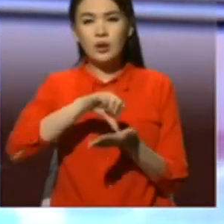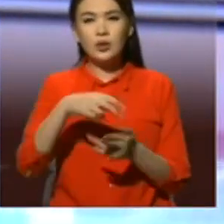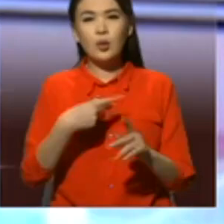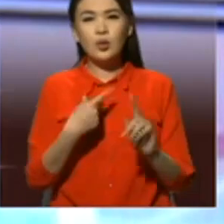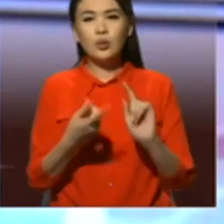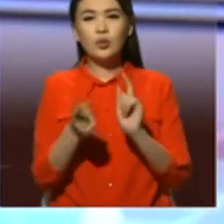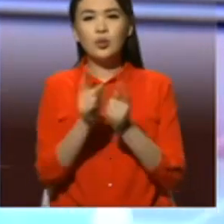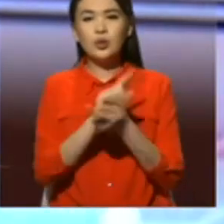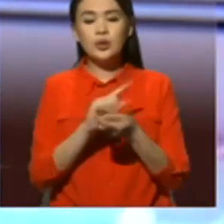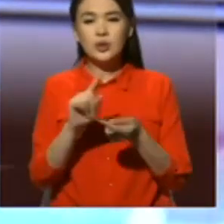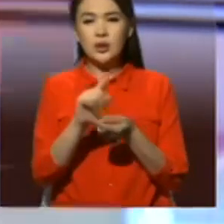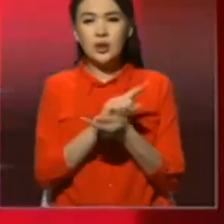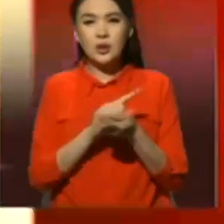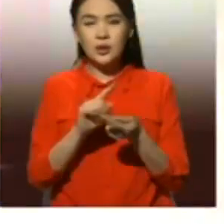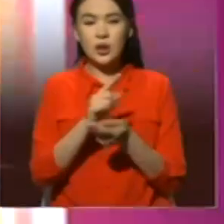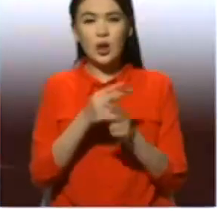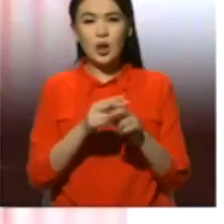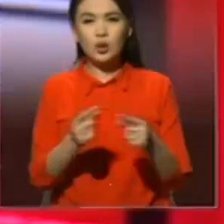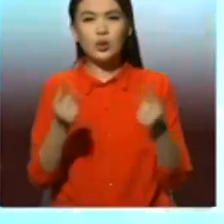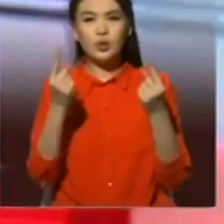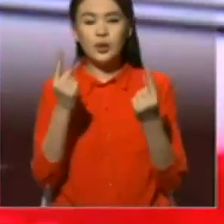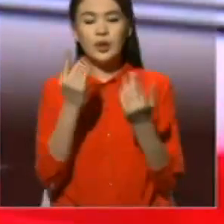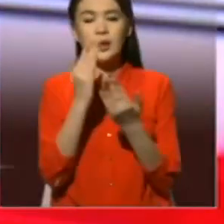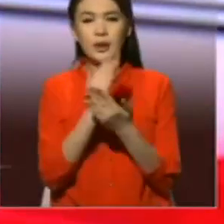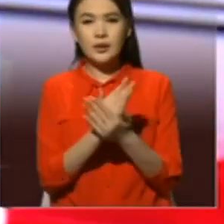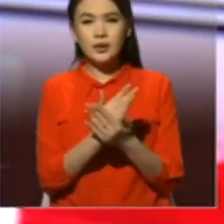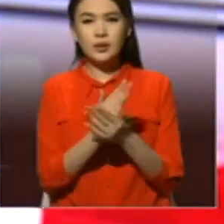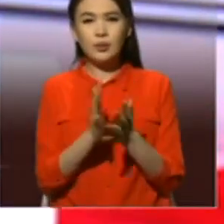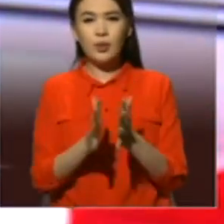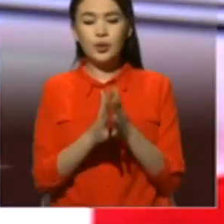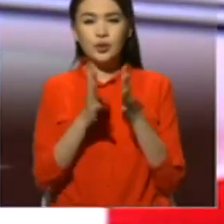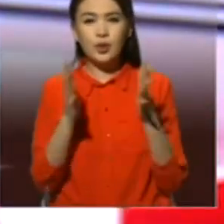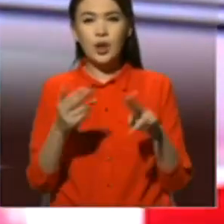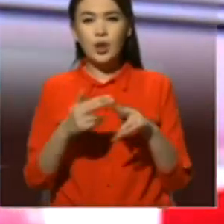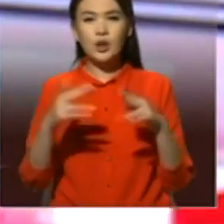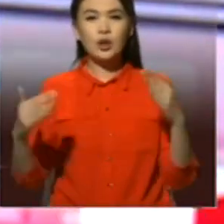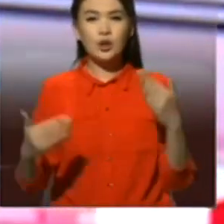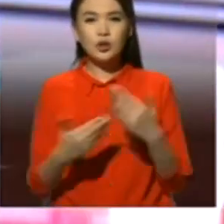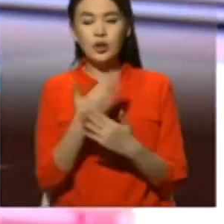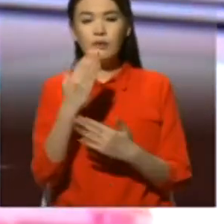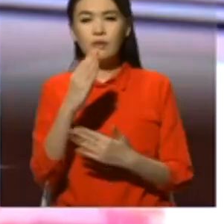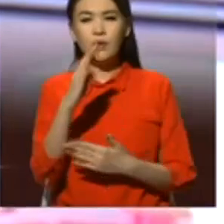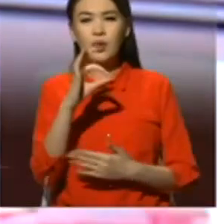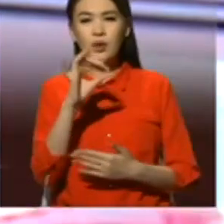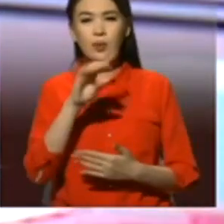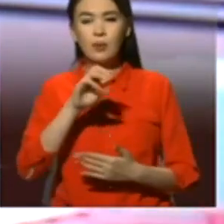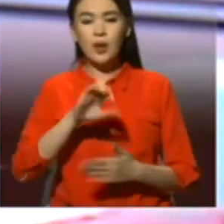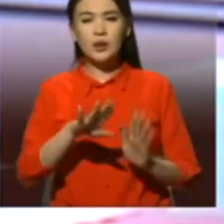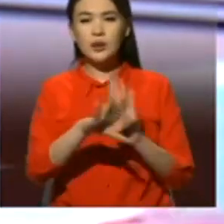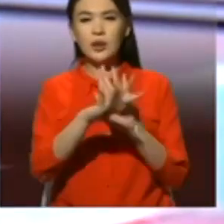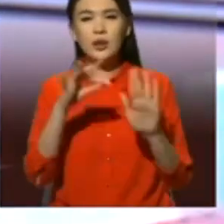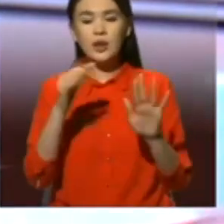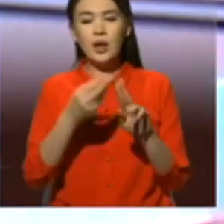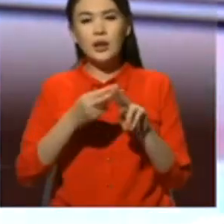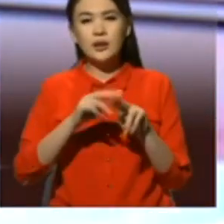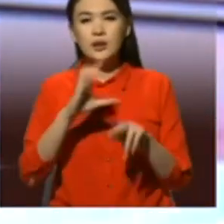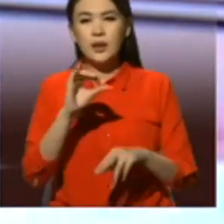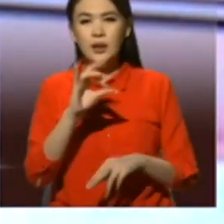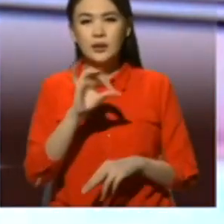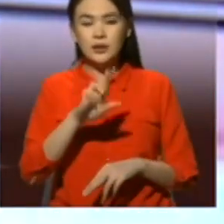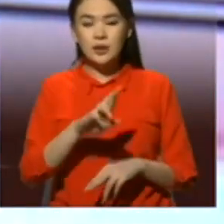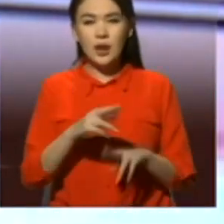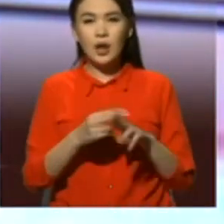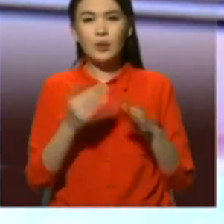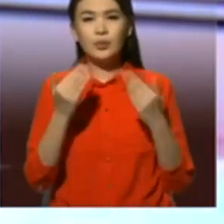Өзгерістер орасан зор. Жаңа формат таңдалған. Бүгін біз сессияның